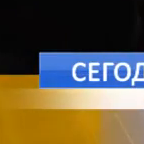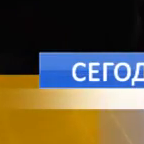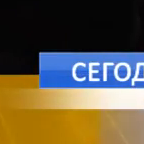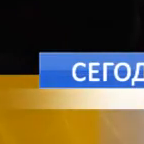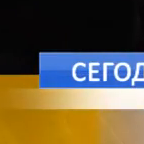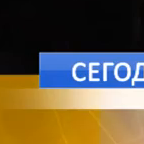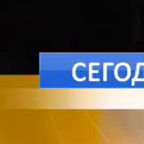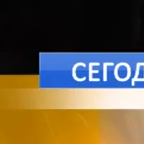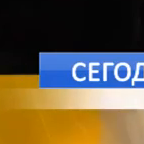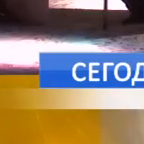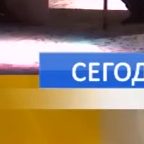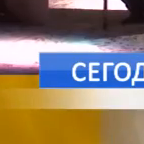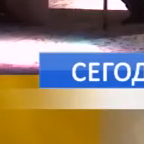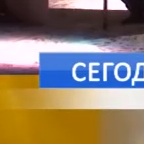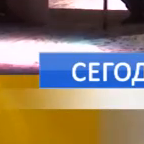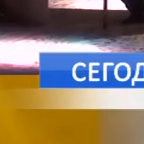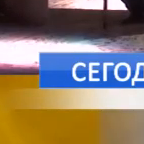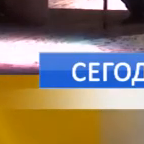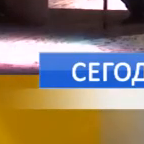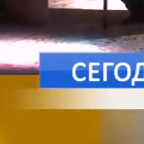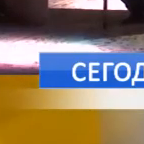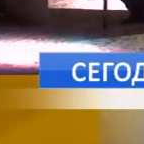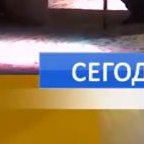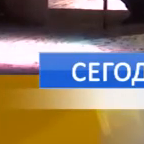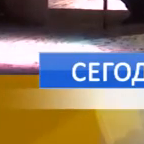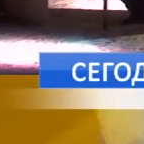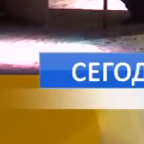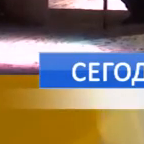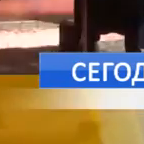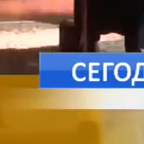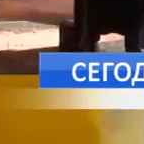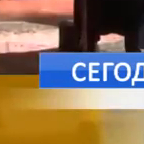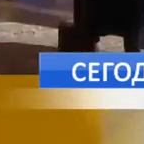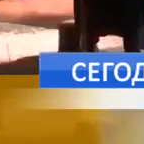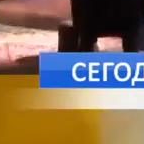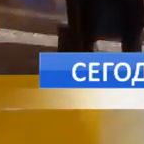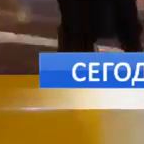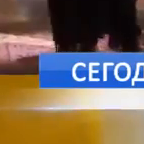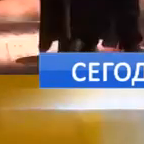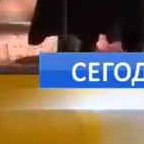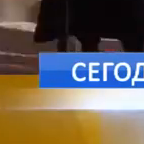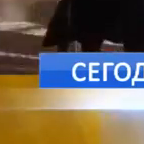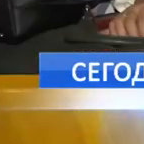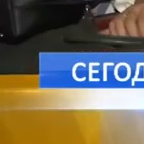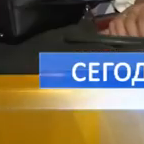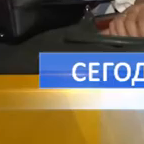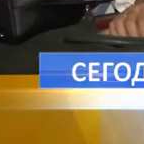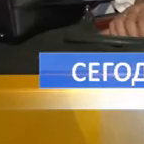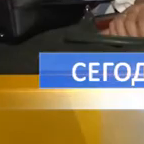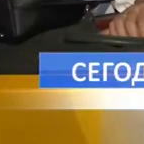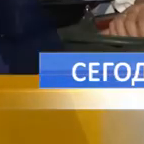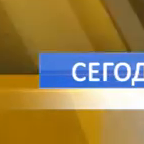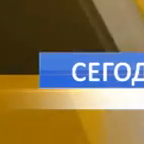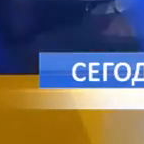Достояние нации. Сегодня 146 лет со дня рождения одного из основателей казахской государственности Алаш Орда и просветителя